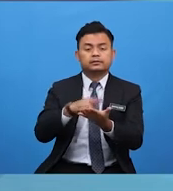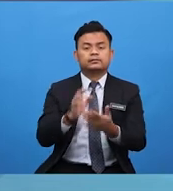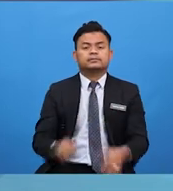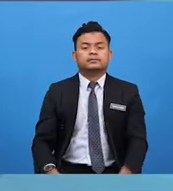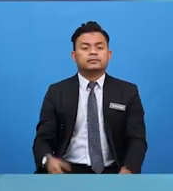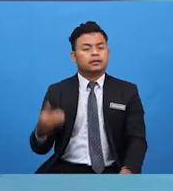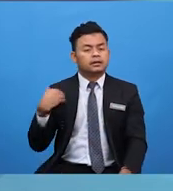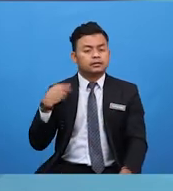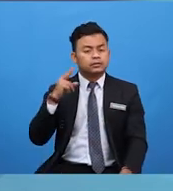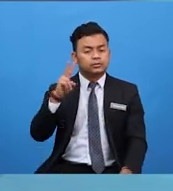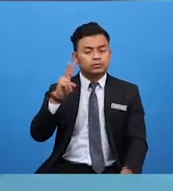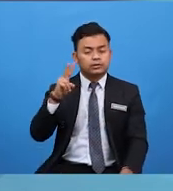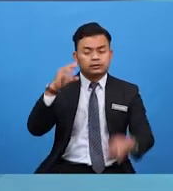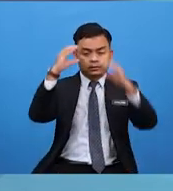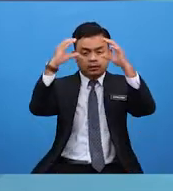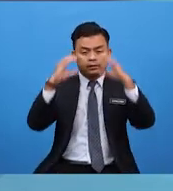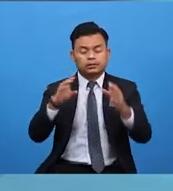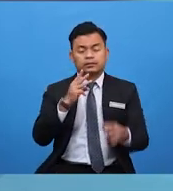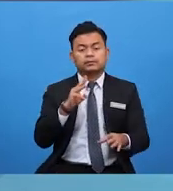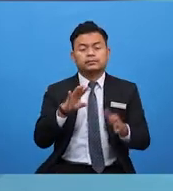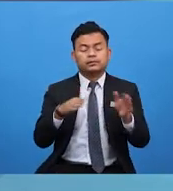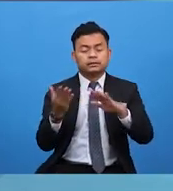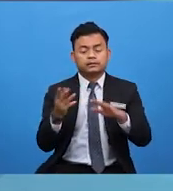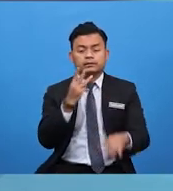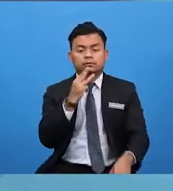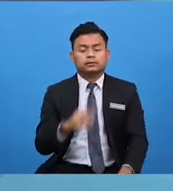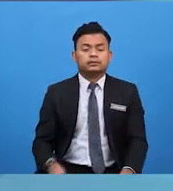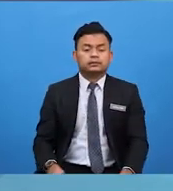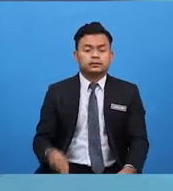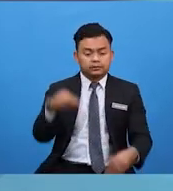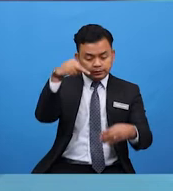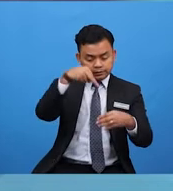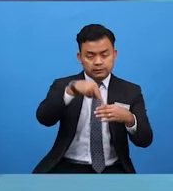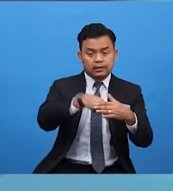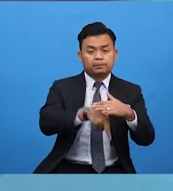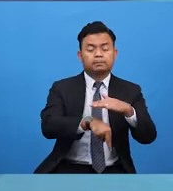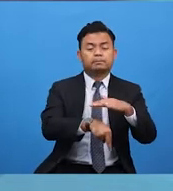Terdapat dua kaedah mematikan warna, iaitu teknik rendaman.